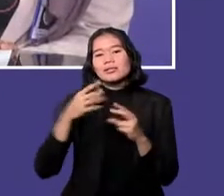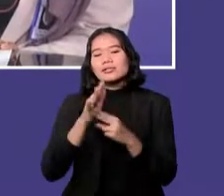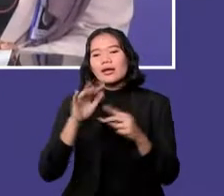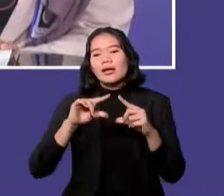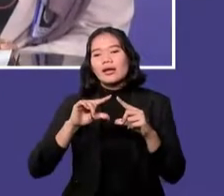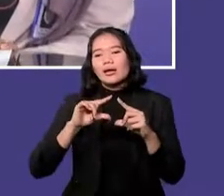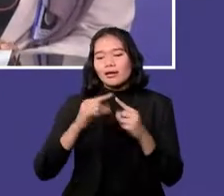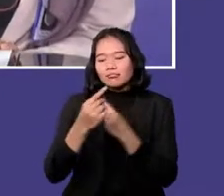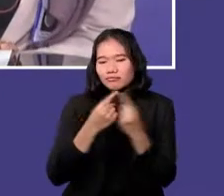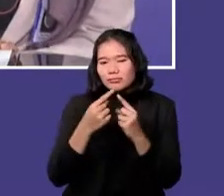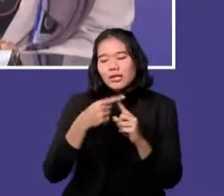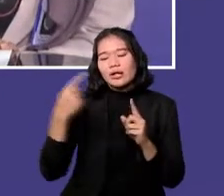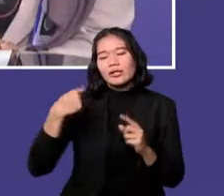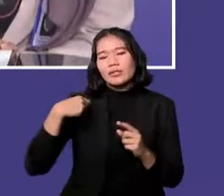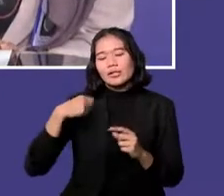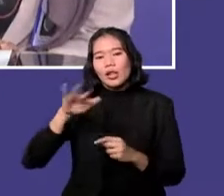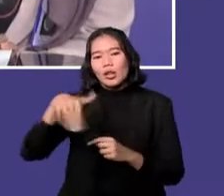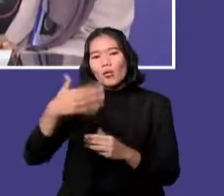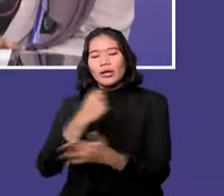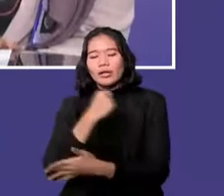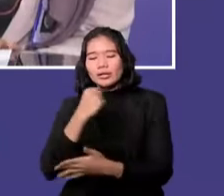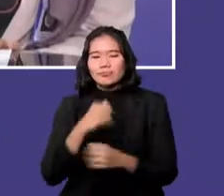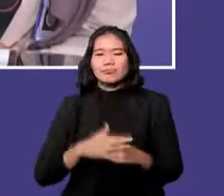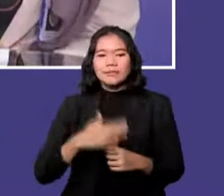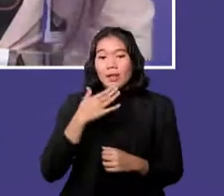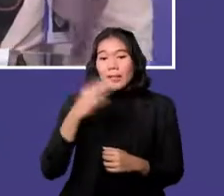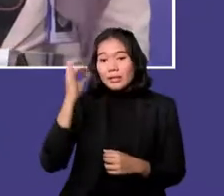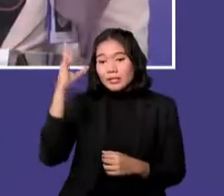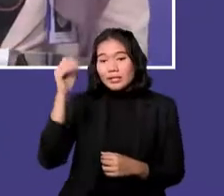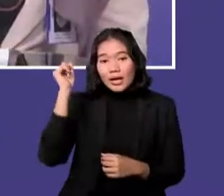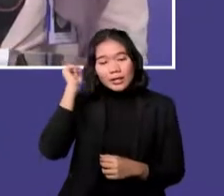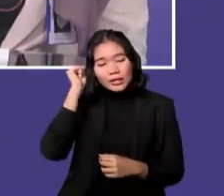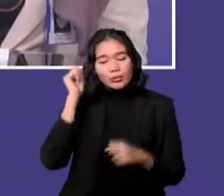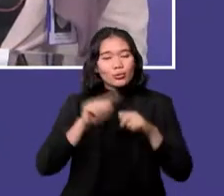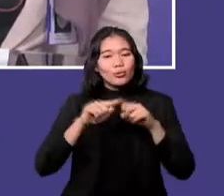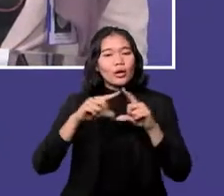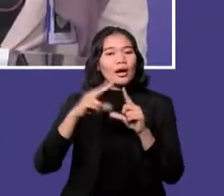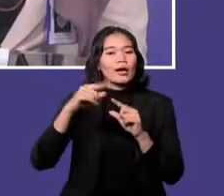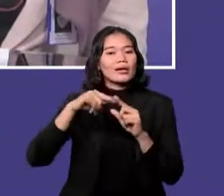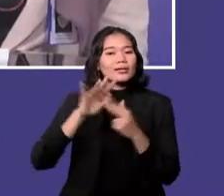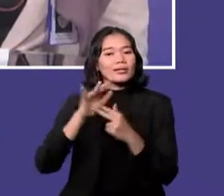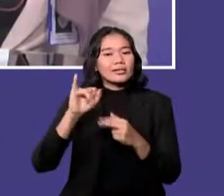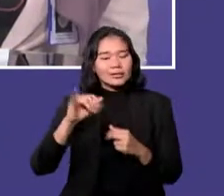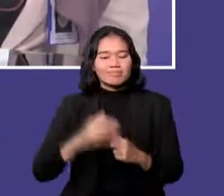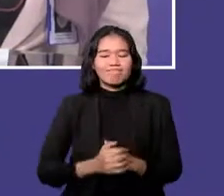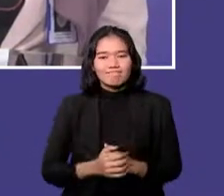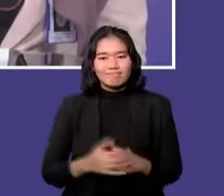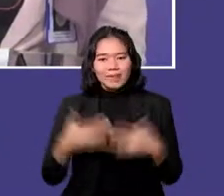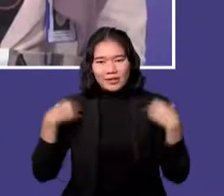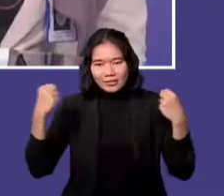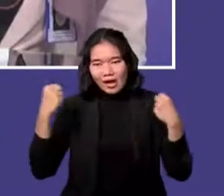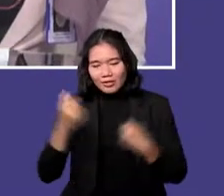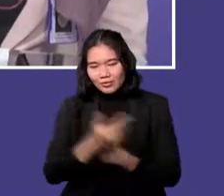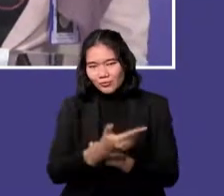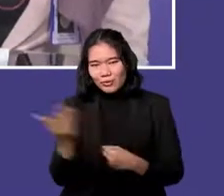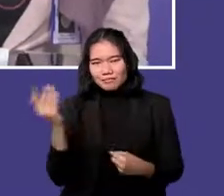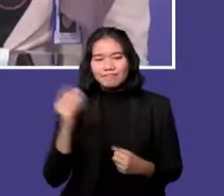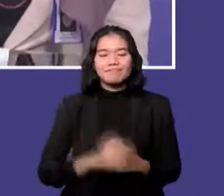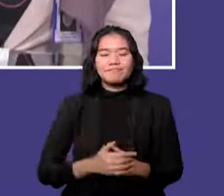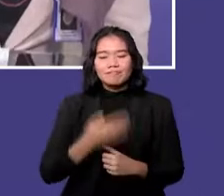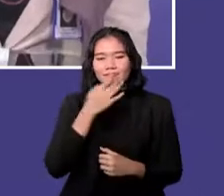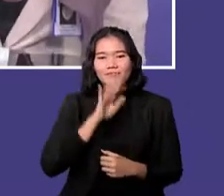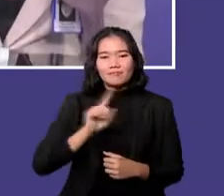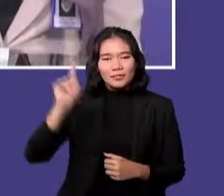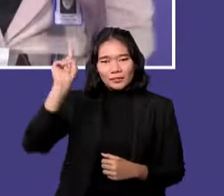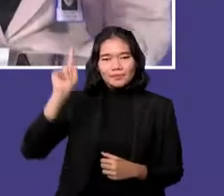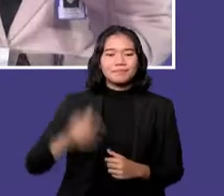Kementerian Luar Negeri. Selamat siang, Ibu Kartini. Apa kabar? Selamat siang, Mbak Kiki. Semua baik, sehat ya kita selalu. Baik,